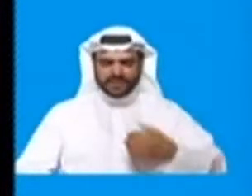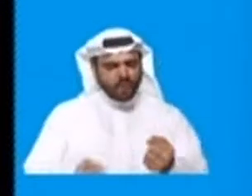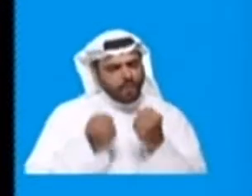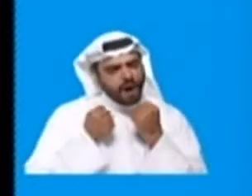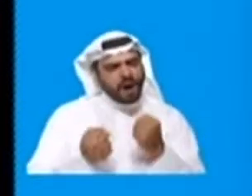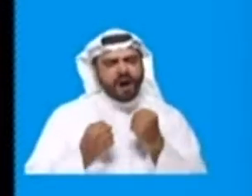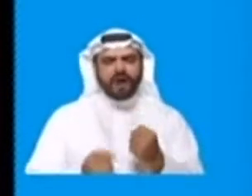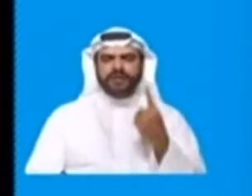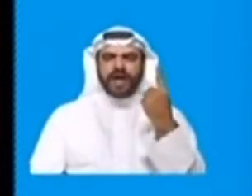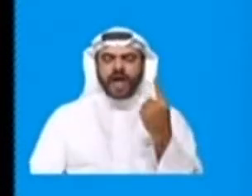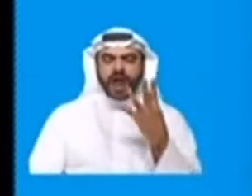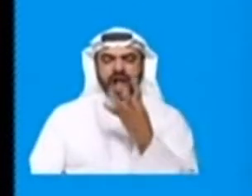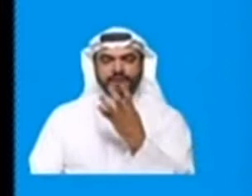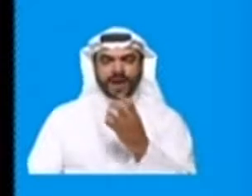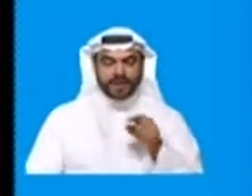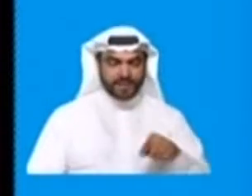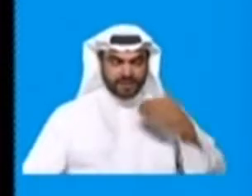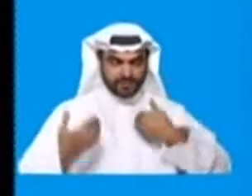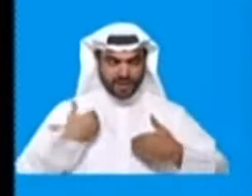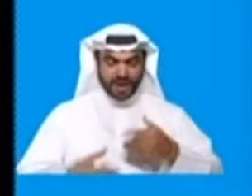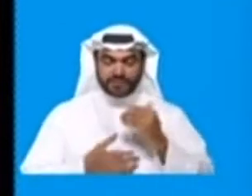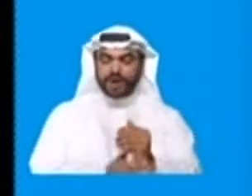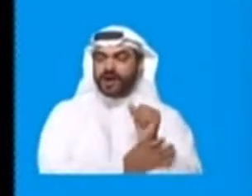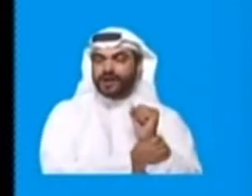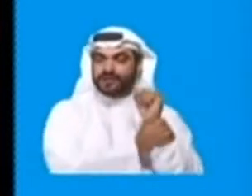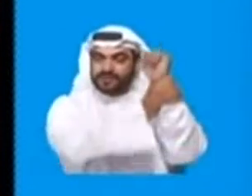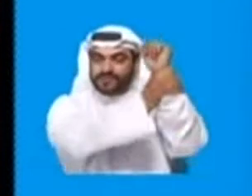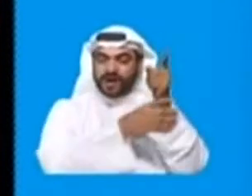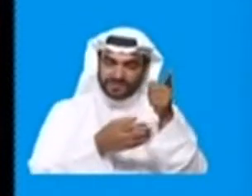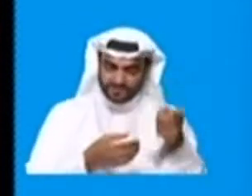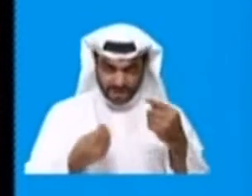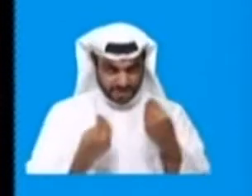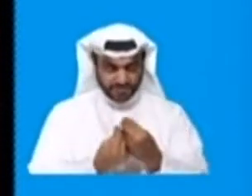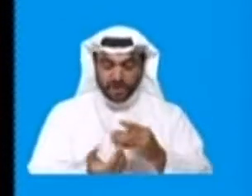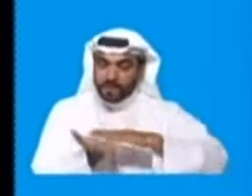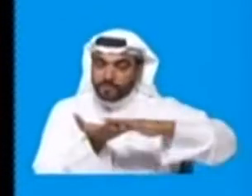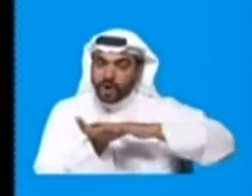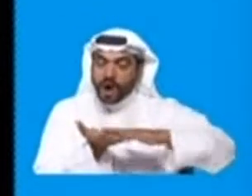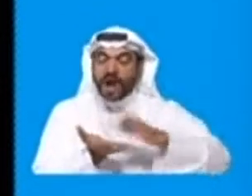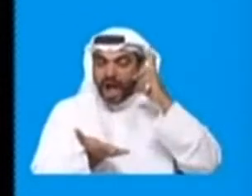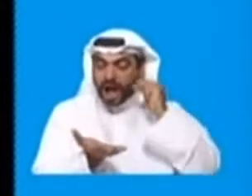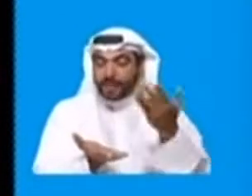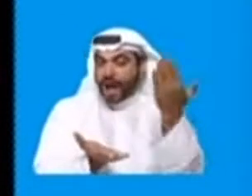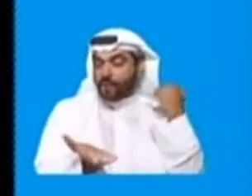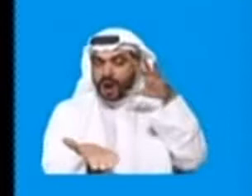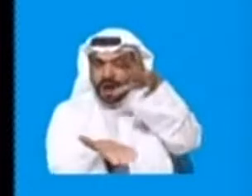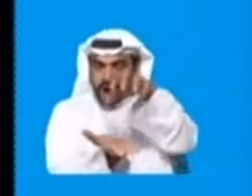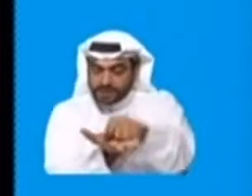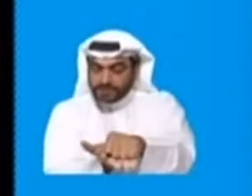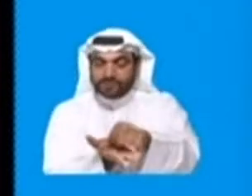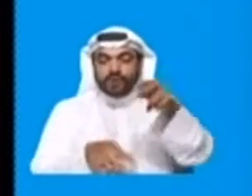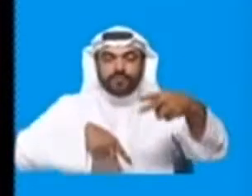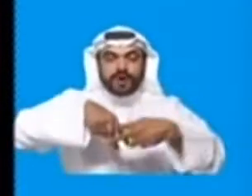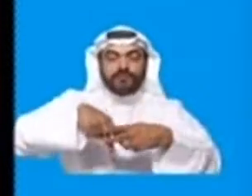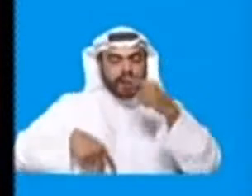الفلسطيني متكاتفين يدا بيد، رافعين راية واحدة تهدف لإعادة حقهم في أرض سلبت ولهم حق